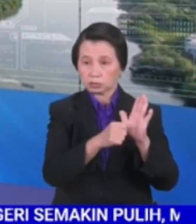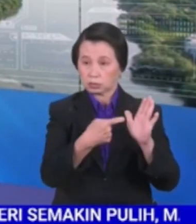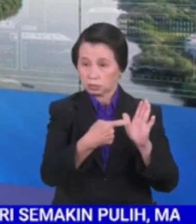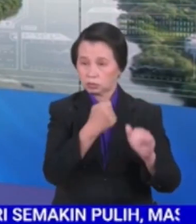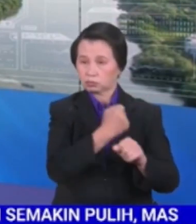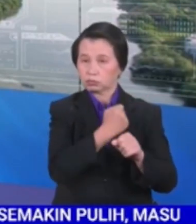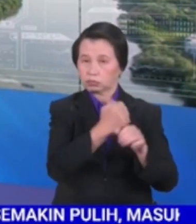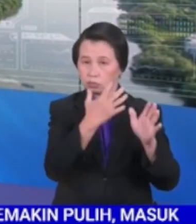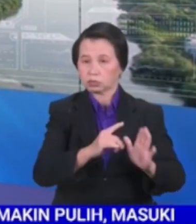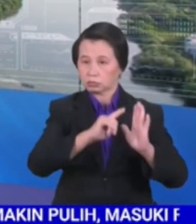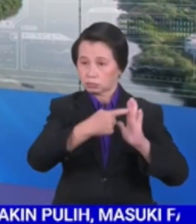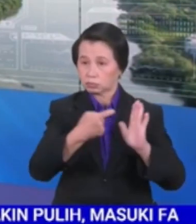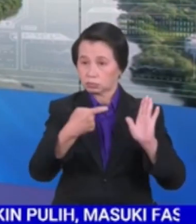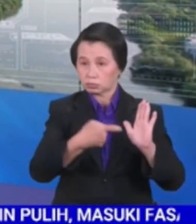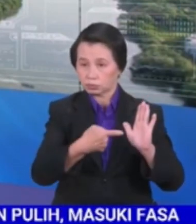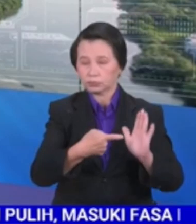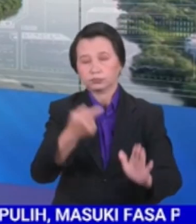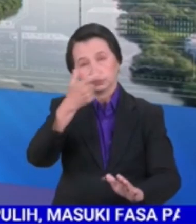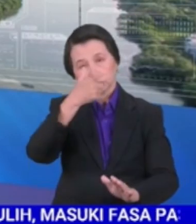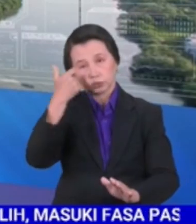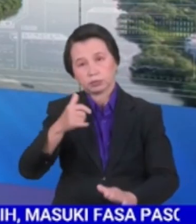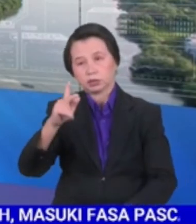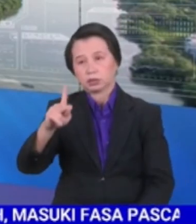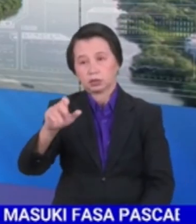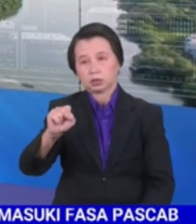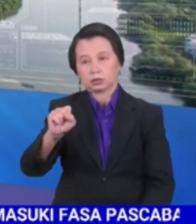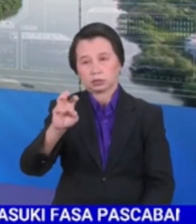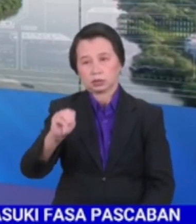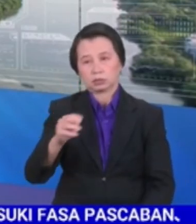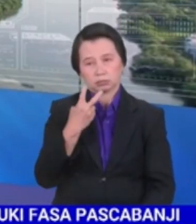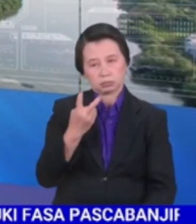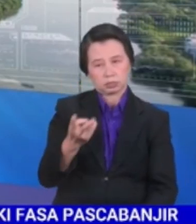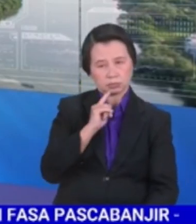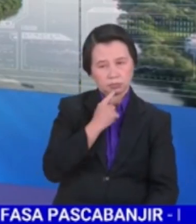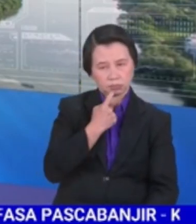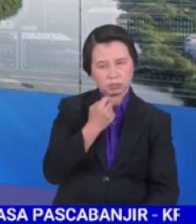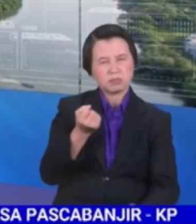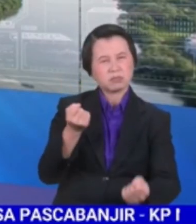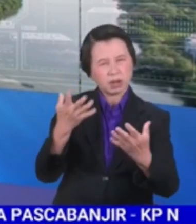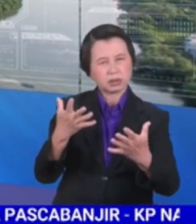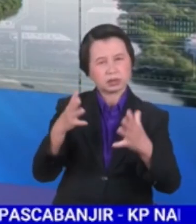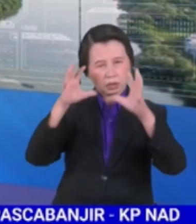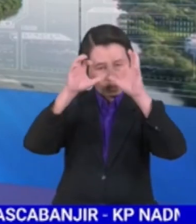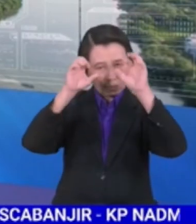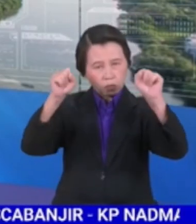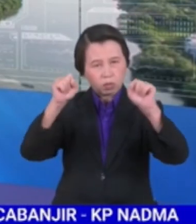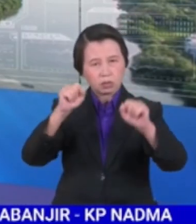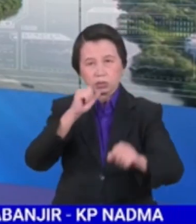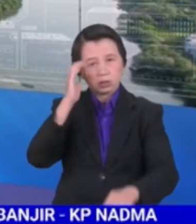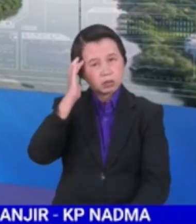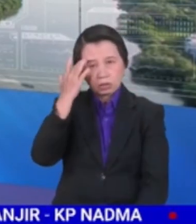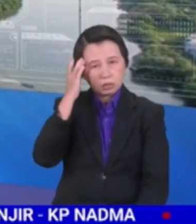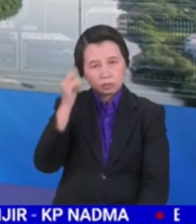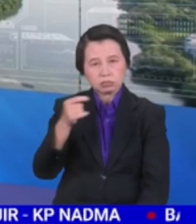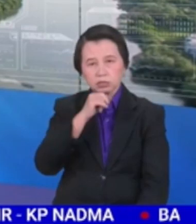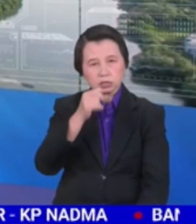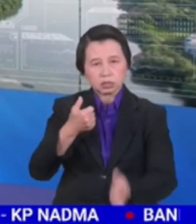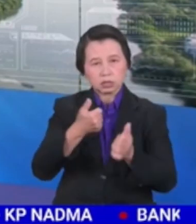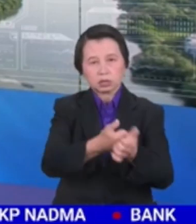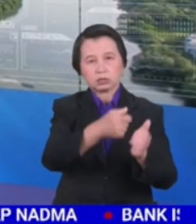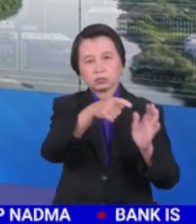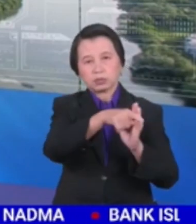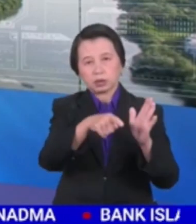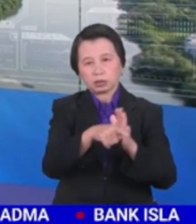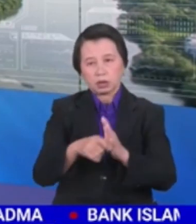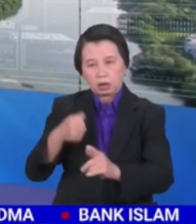berkaitan buruh yang dikuat kuasakan ini KSM memandang Sirius masih ramai majikan tidak segar dan tidak mematuhi